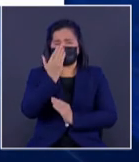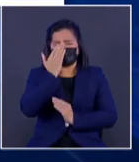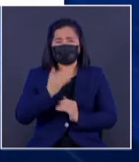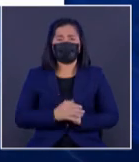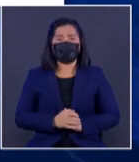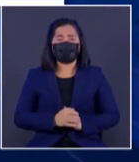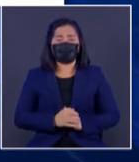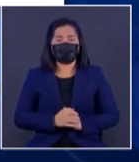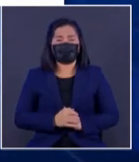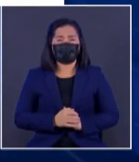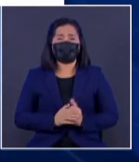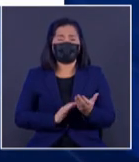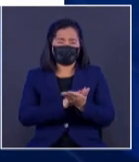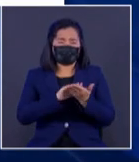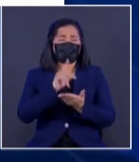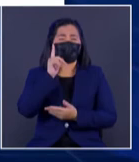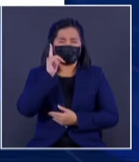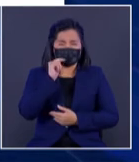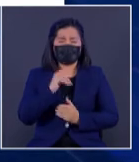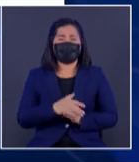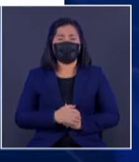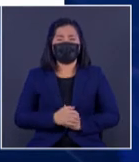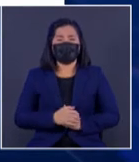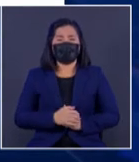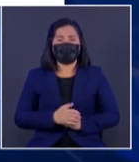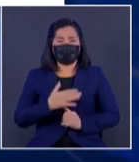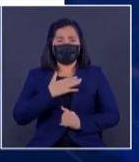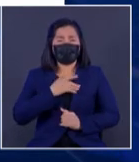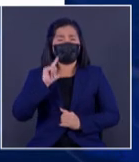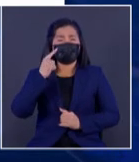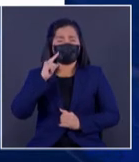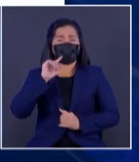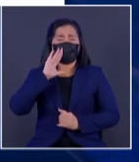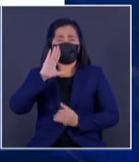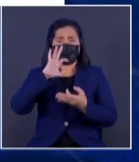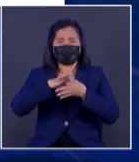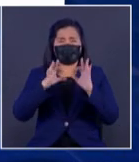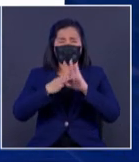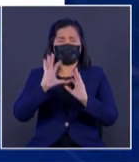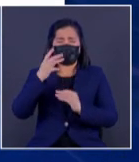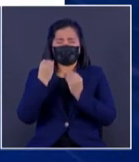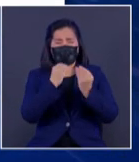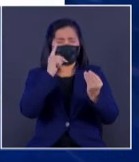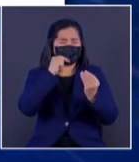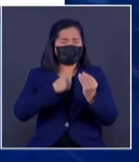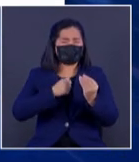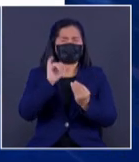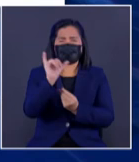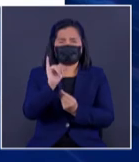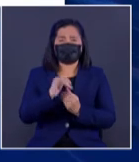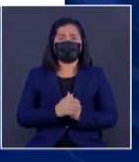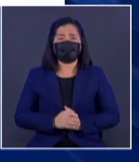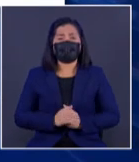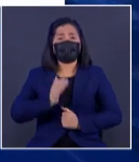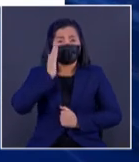ร้อมกันนี้ยังกล่าวขอโทษคุณแม่ที่ยังไม่สามารถนำเหรียญทองโอลิมปิกมาให้คุณแม่ดูตามที่ใฝ่ฝันไว้แต่หลังจ